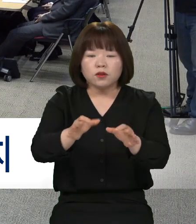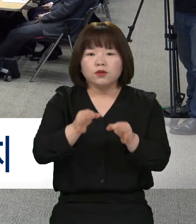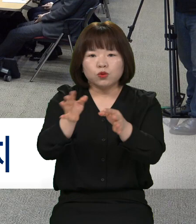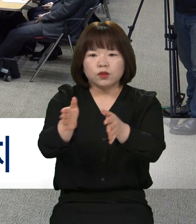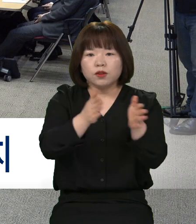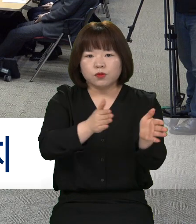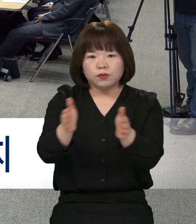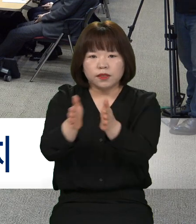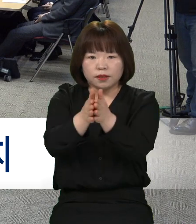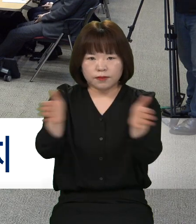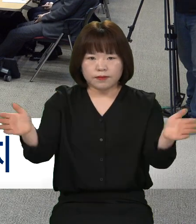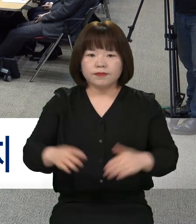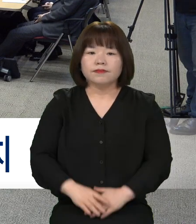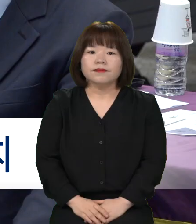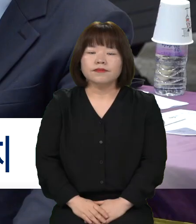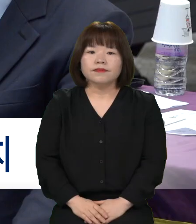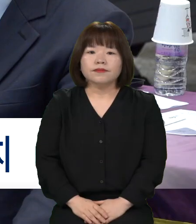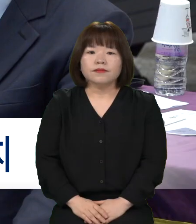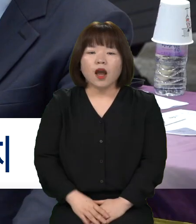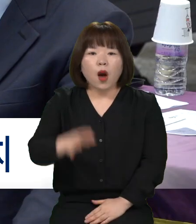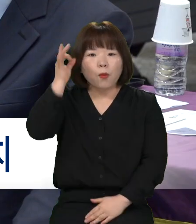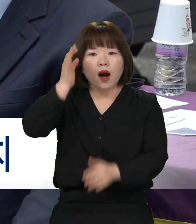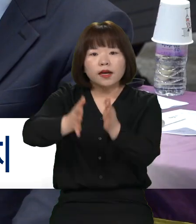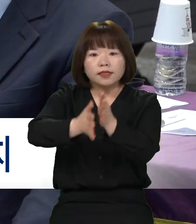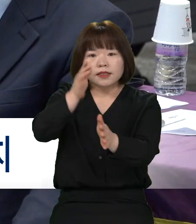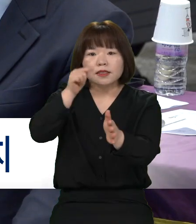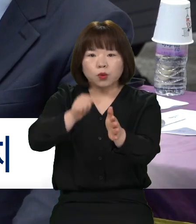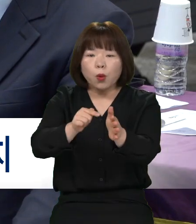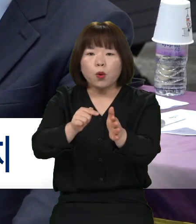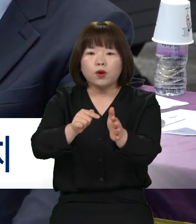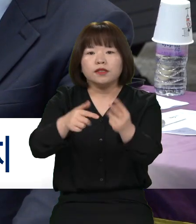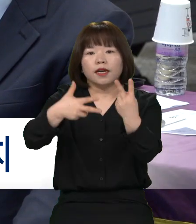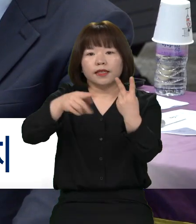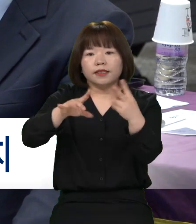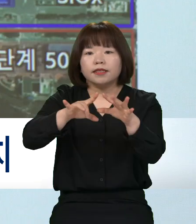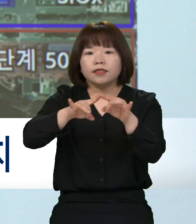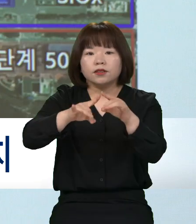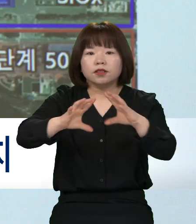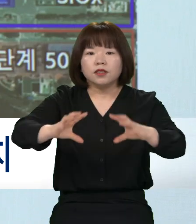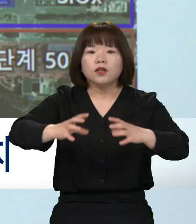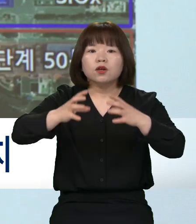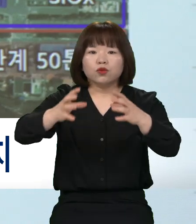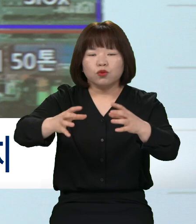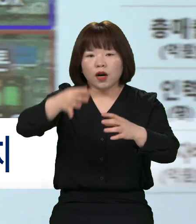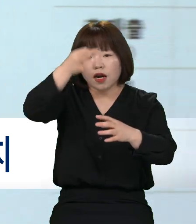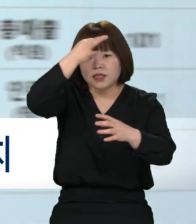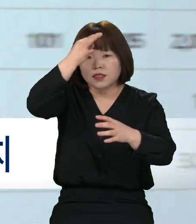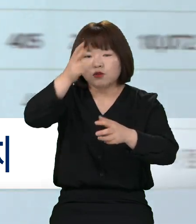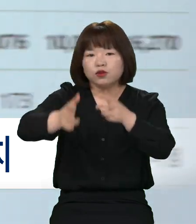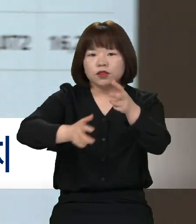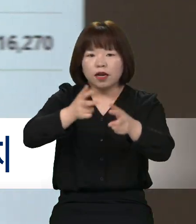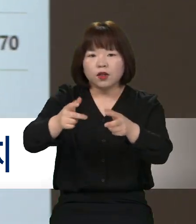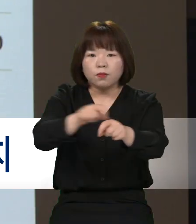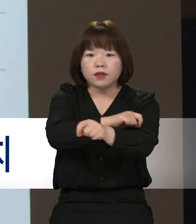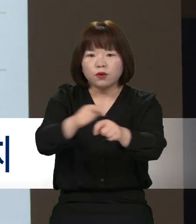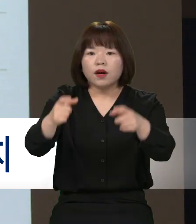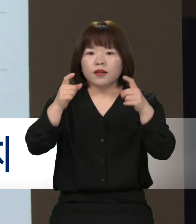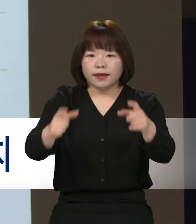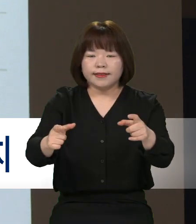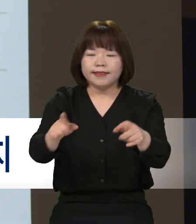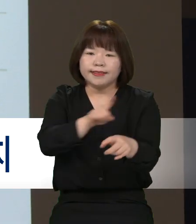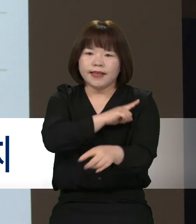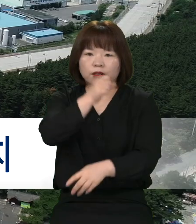설비 투자 준비에 들어갔습니다 이에 포항시 또한 명실상부 2차전지 국가 첨단 전략산업 특화단지